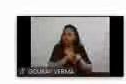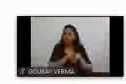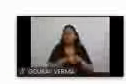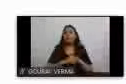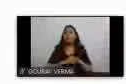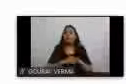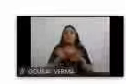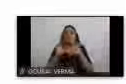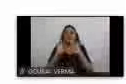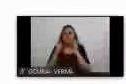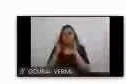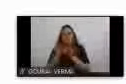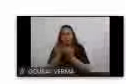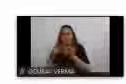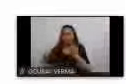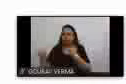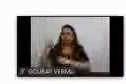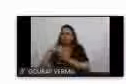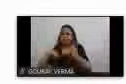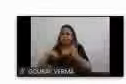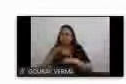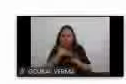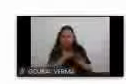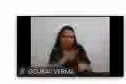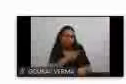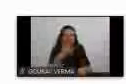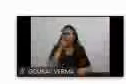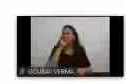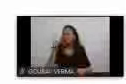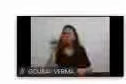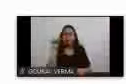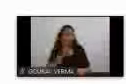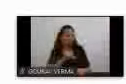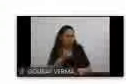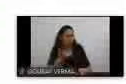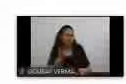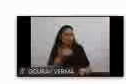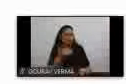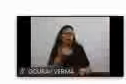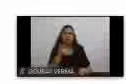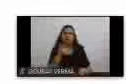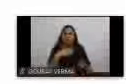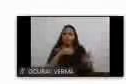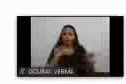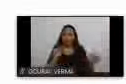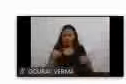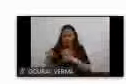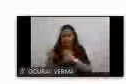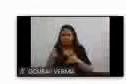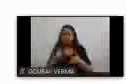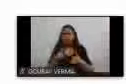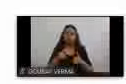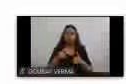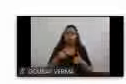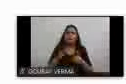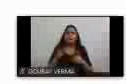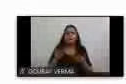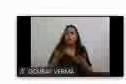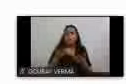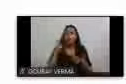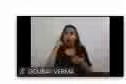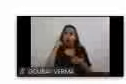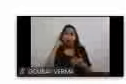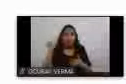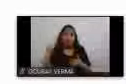कंसर्न होता है कि क्या है, बच्चा नहीं देख रहे हैं, ऑडिटरी ज्यादा टॉयज सुनने के बाद वो टर्न